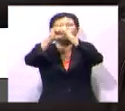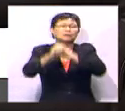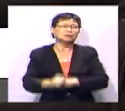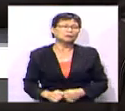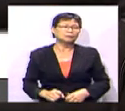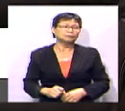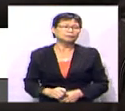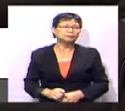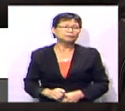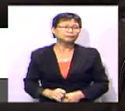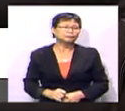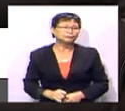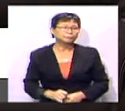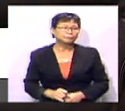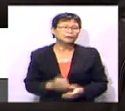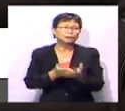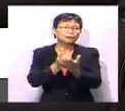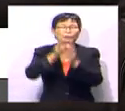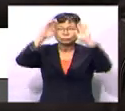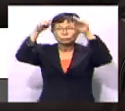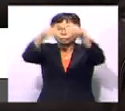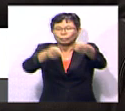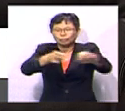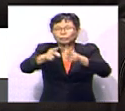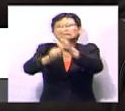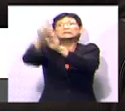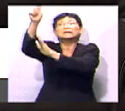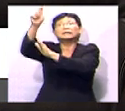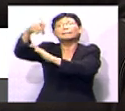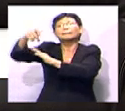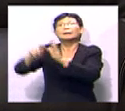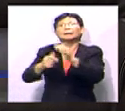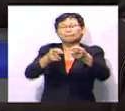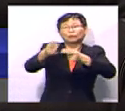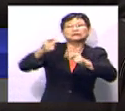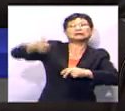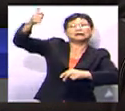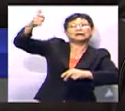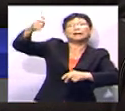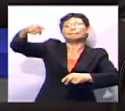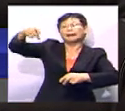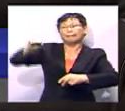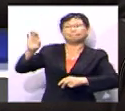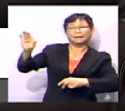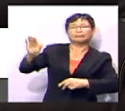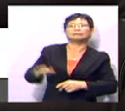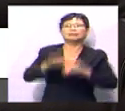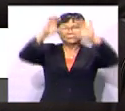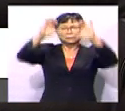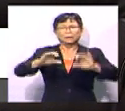Serta yang saya nyatakan tadi lebih terus kepada pengurusan tertinggi iaitu Perdana Menteri, dan pendekatan ini